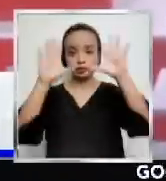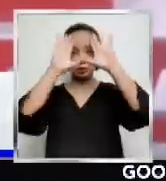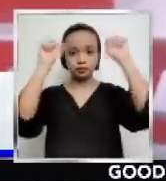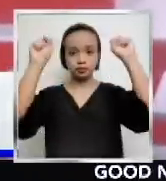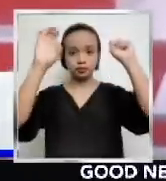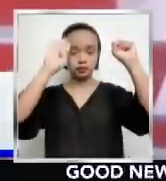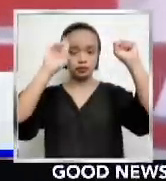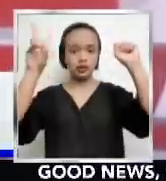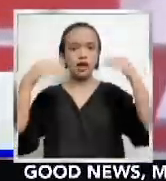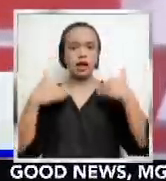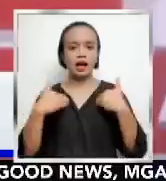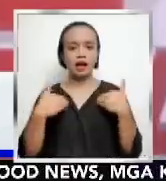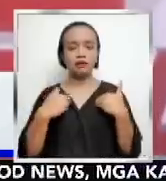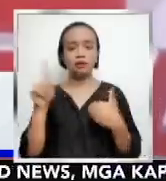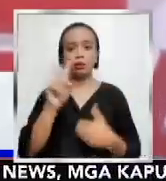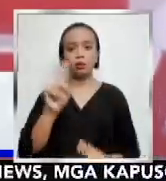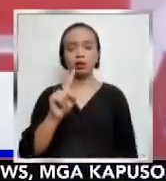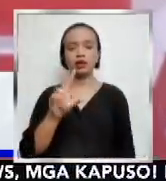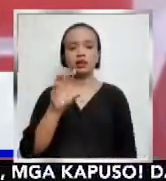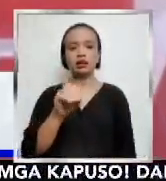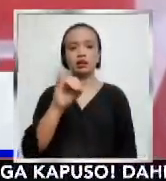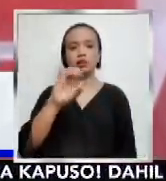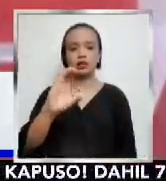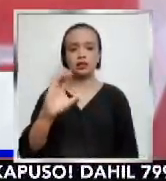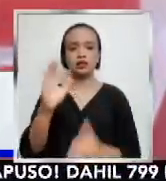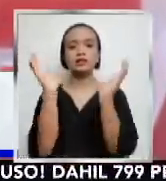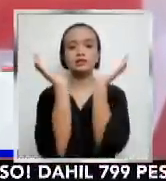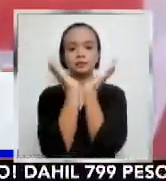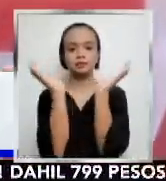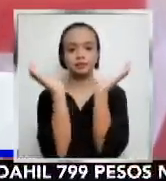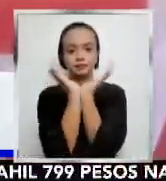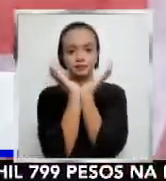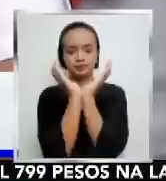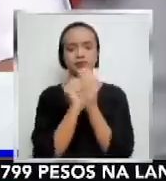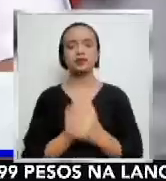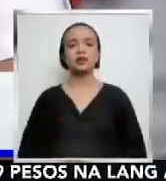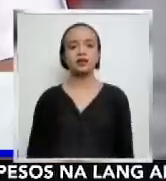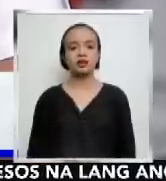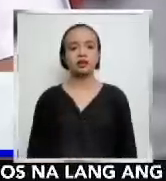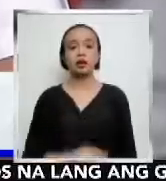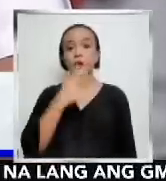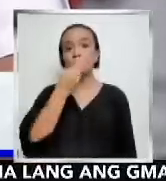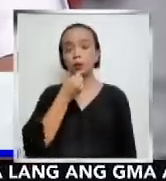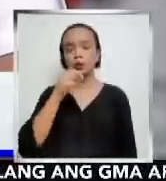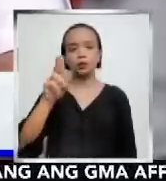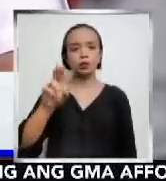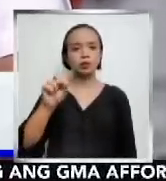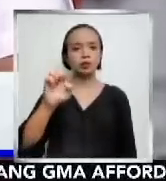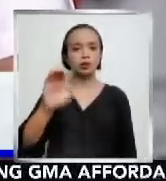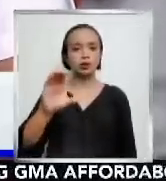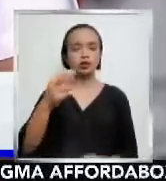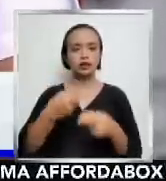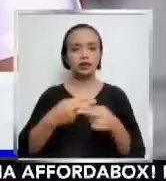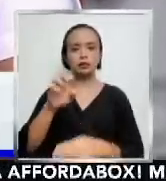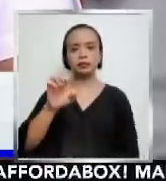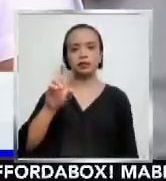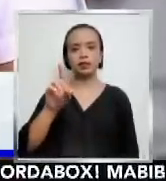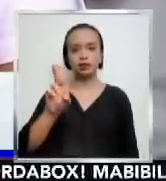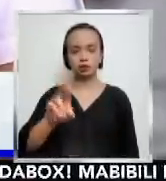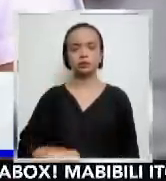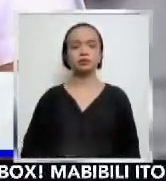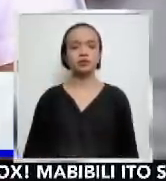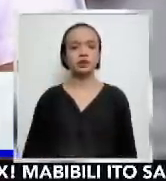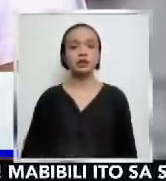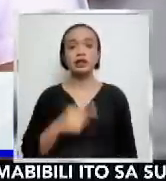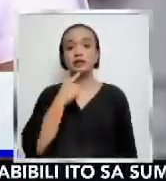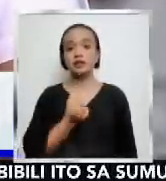in Charge ng Department of Social Welfare and Development o DSWD. Yan po ay si Undersecretary Edu Punay. Kinumpirma ng Office of